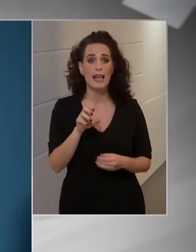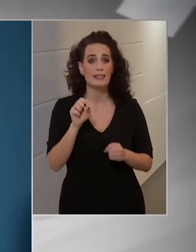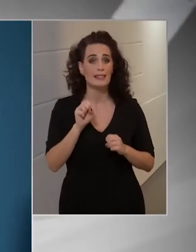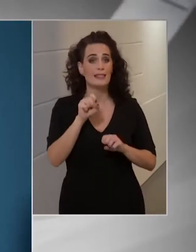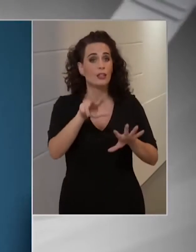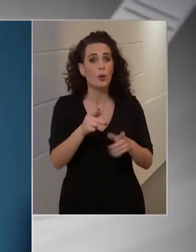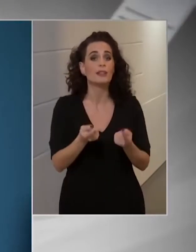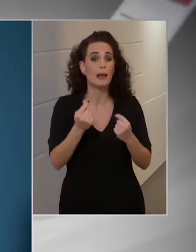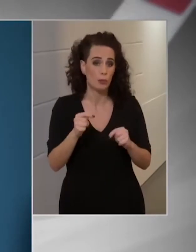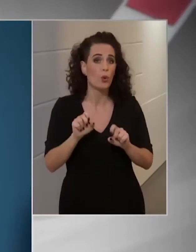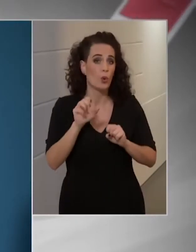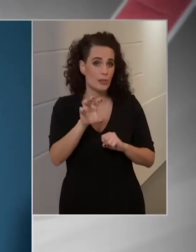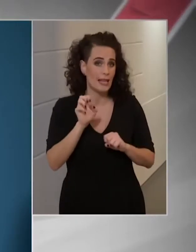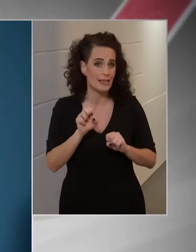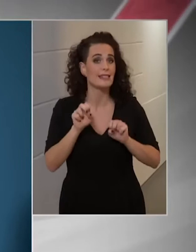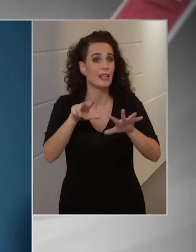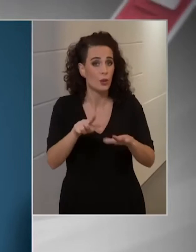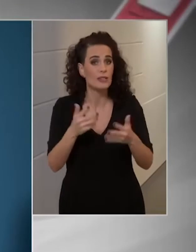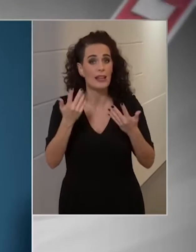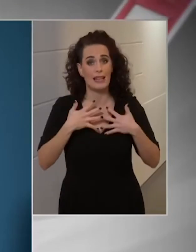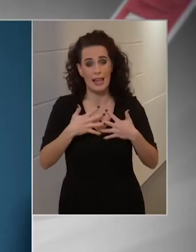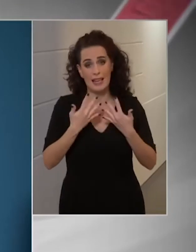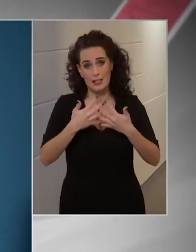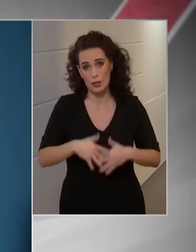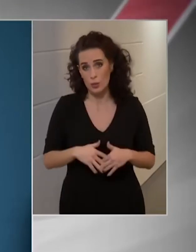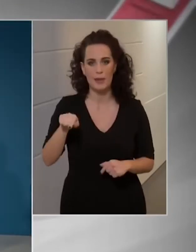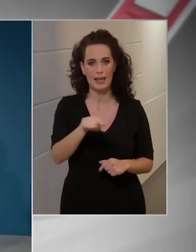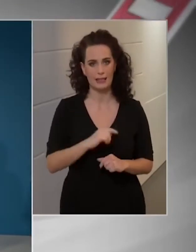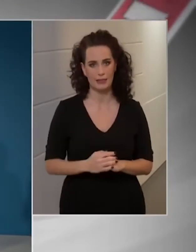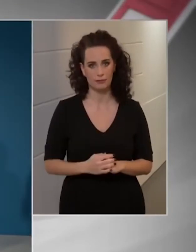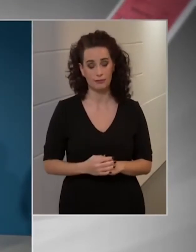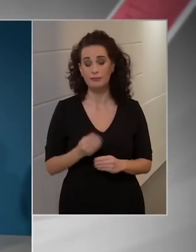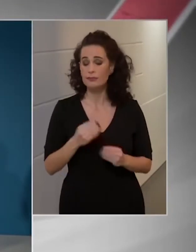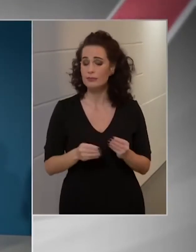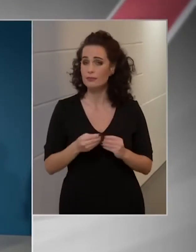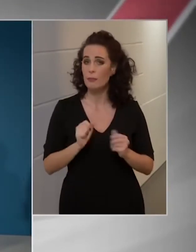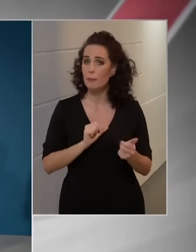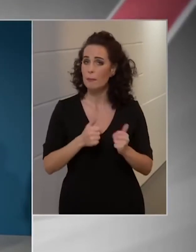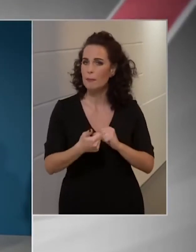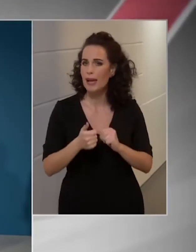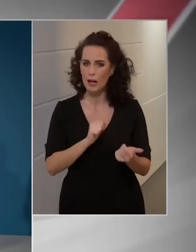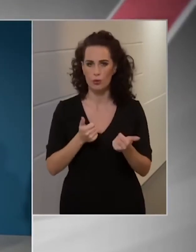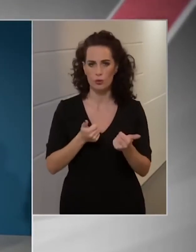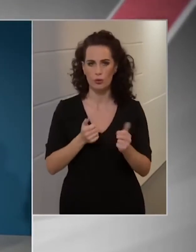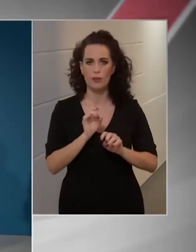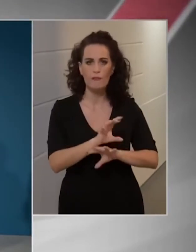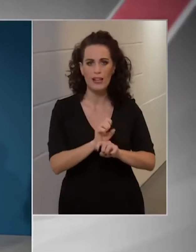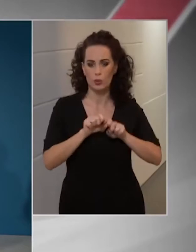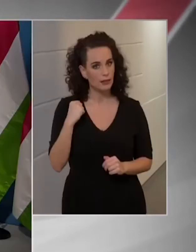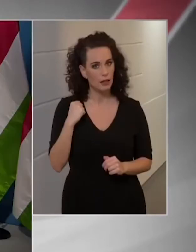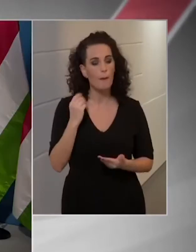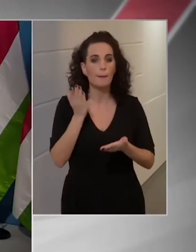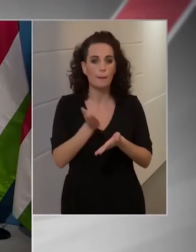fővel emelkedett, és újabb 32 beteg került lélegeztetőgépre. A számok nem biztatóak, és a szennyvízből vett minták